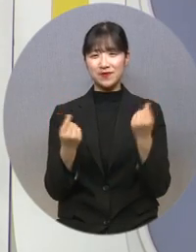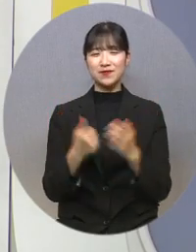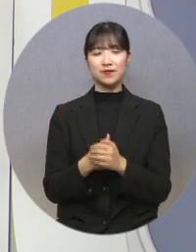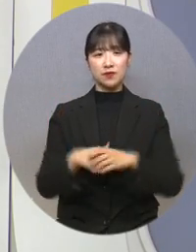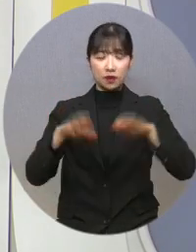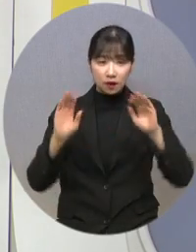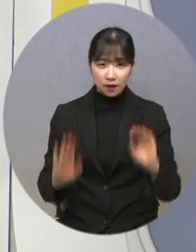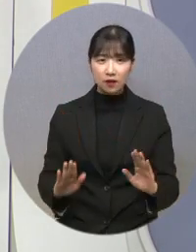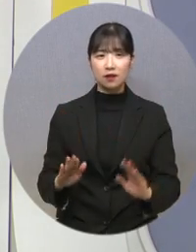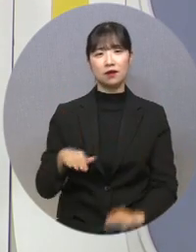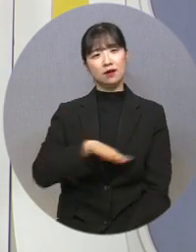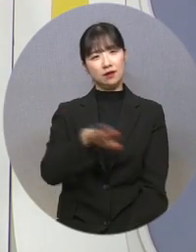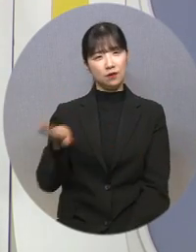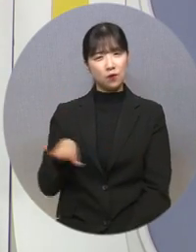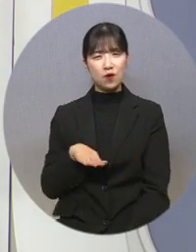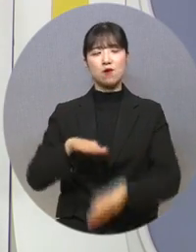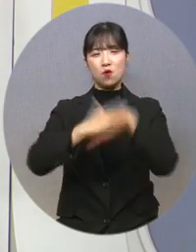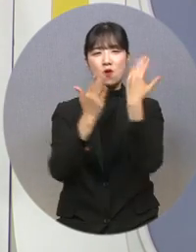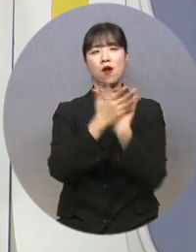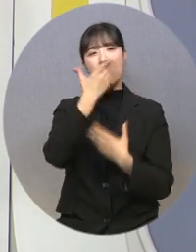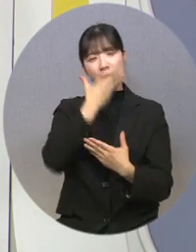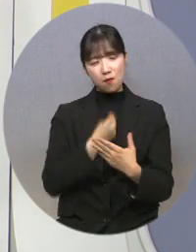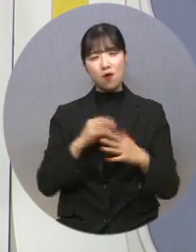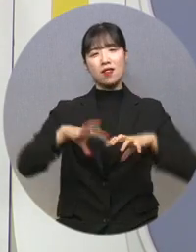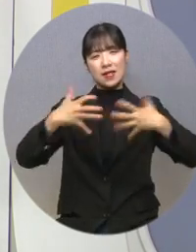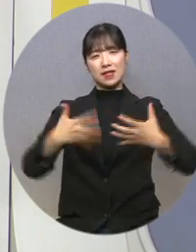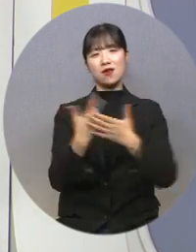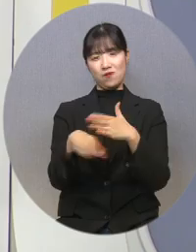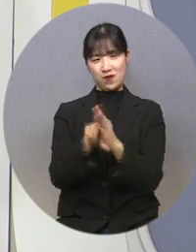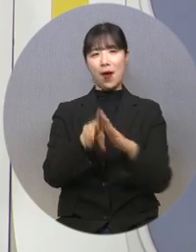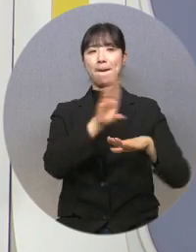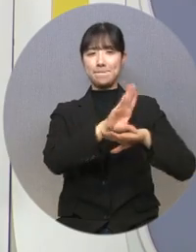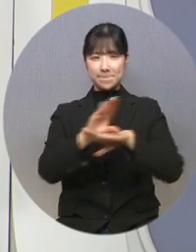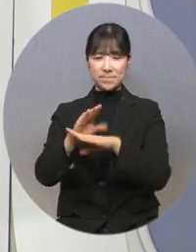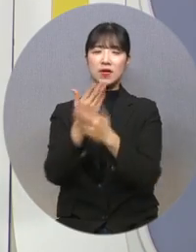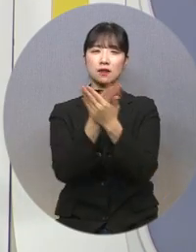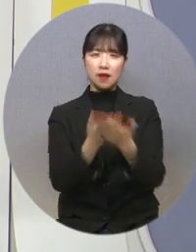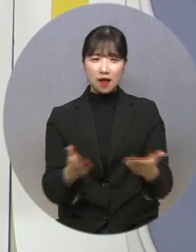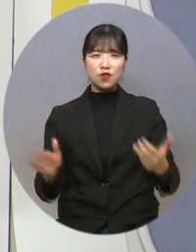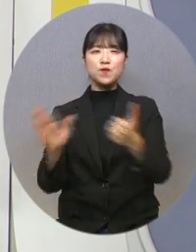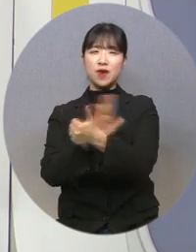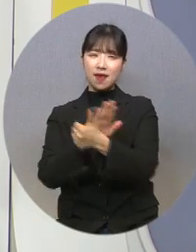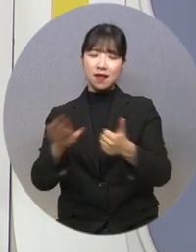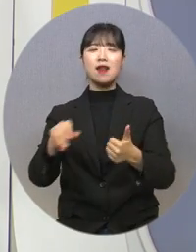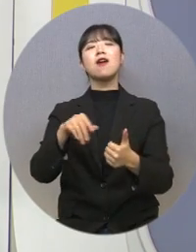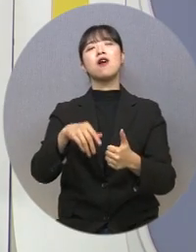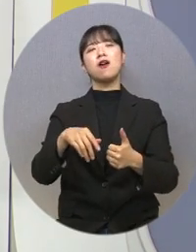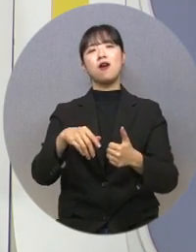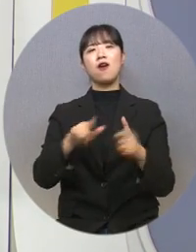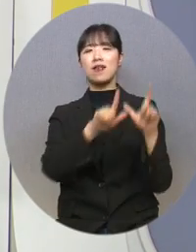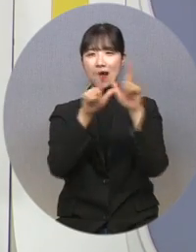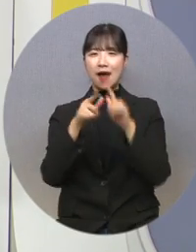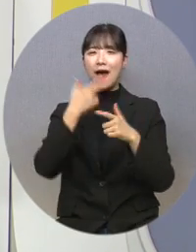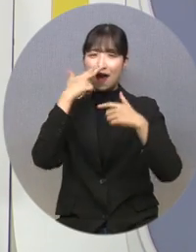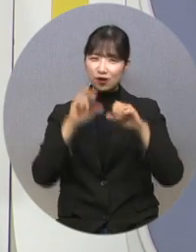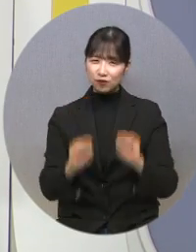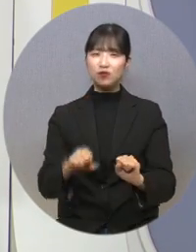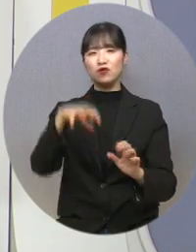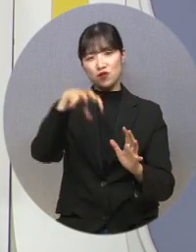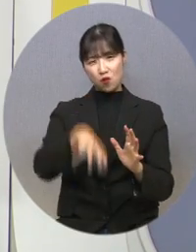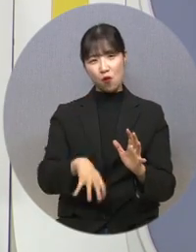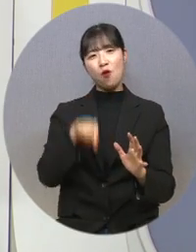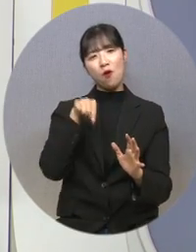이렇게 우리 모두가 행복한 세상을 위한 방송, 그리고 나눔과 배려가 살아 숨쉬는 이곳 복지TV